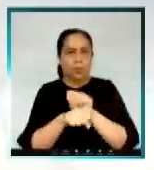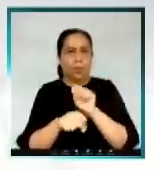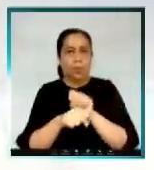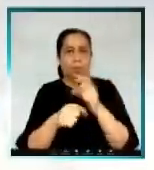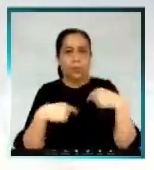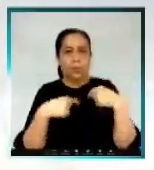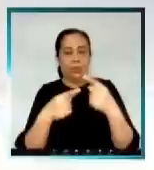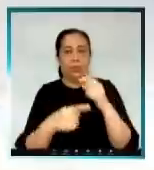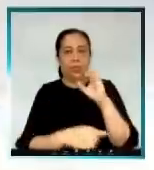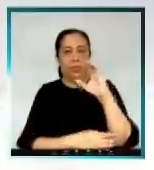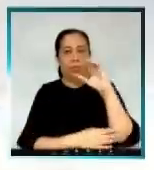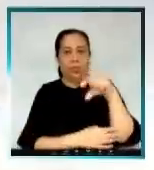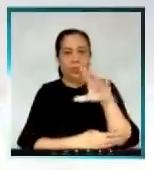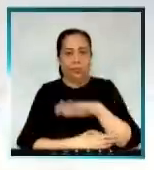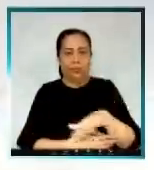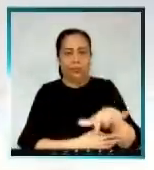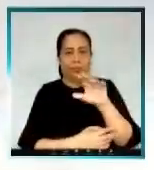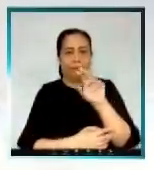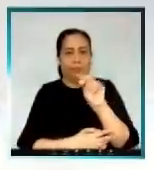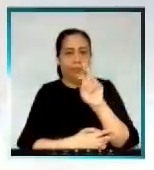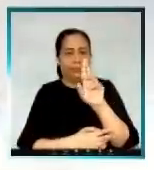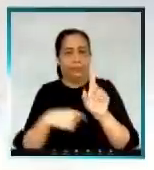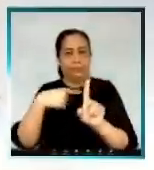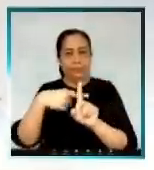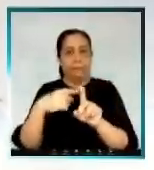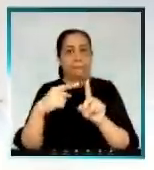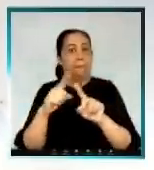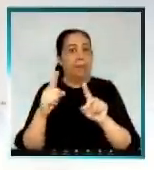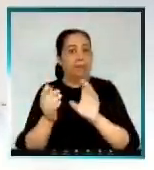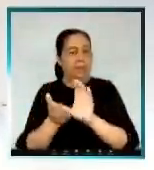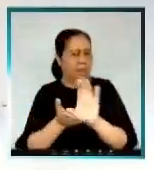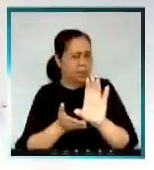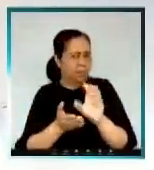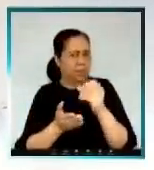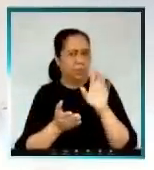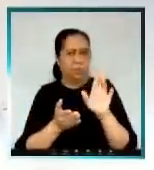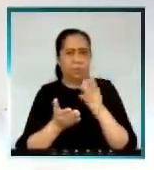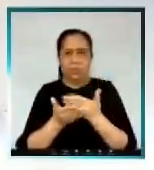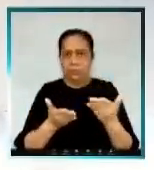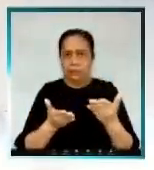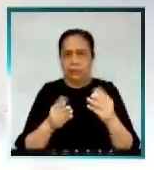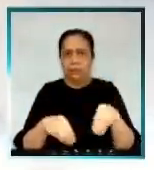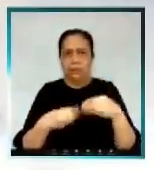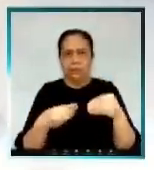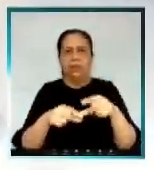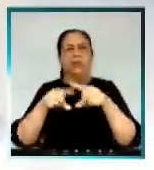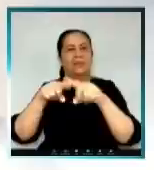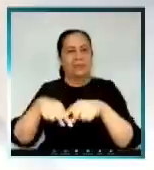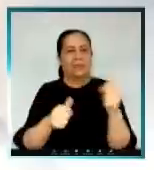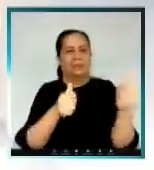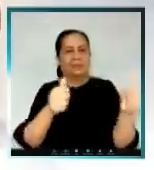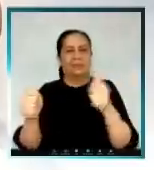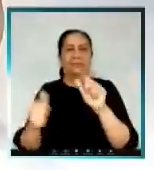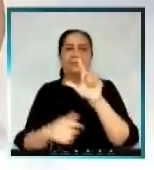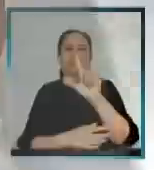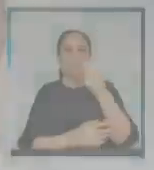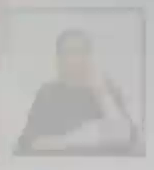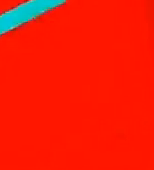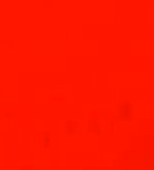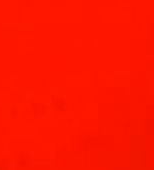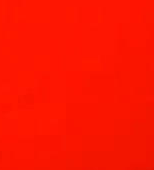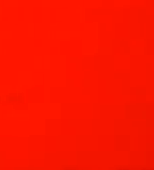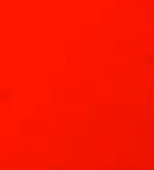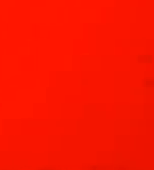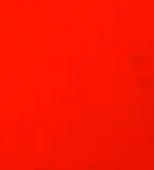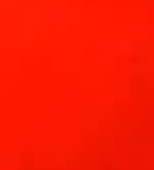ang NCR+. Pero kung in cash o in kind ang ayuda, depende na raw sa mga LGU. May live report si